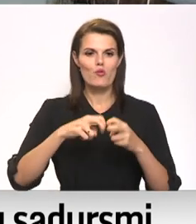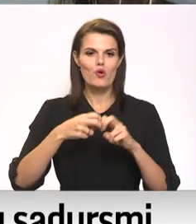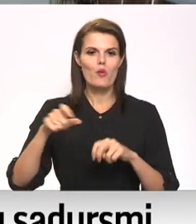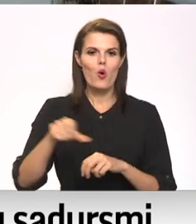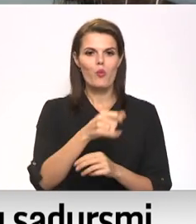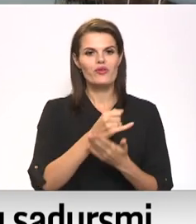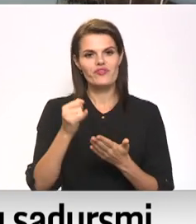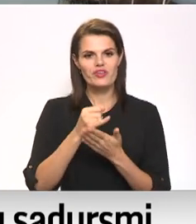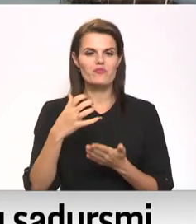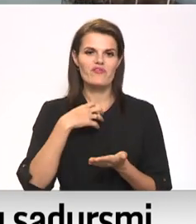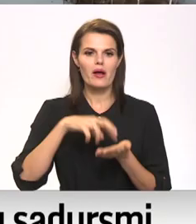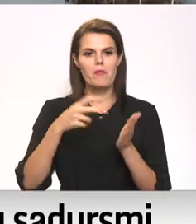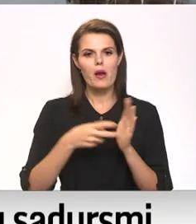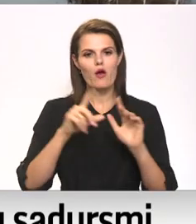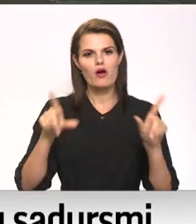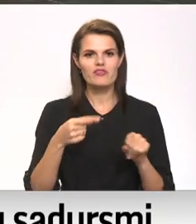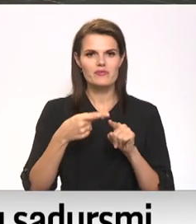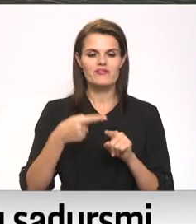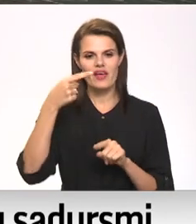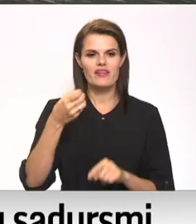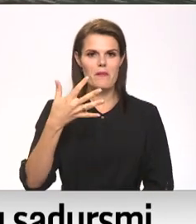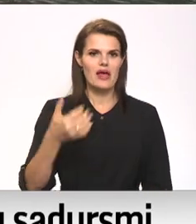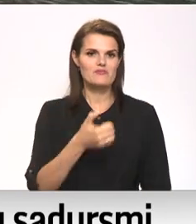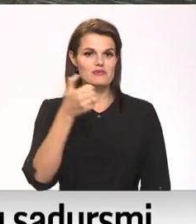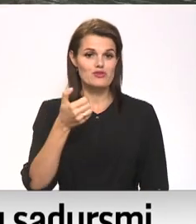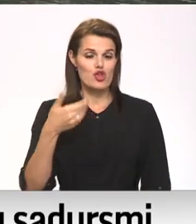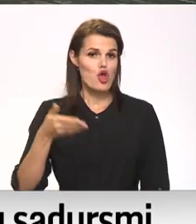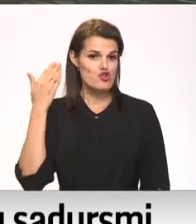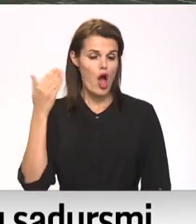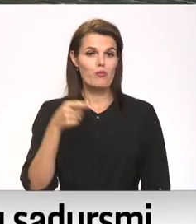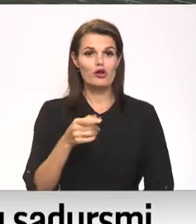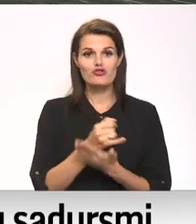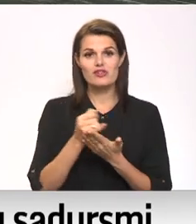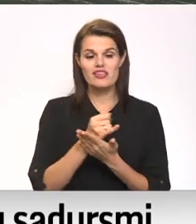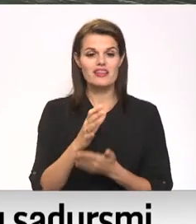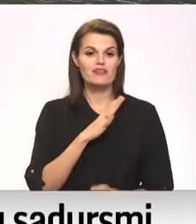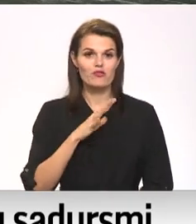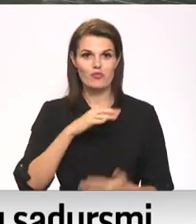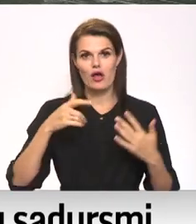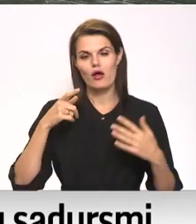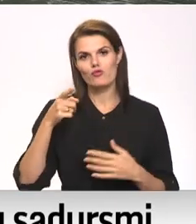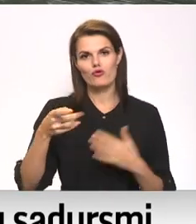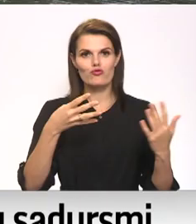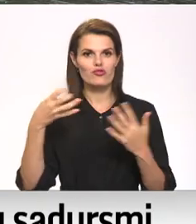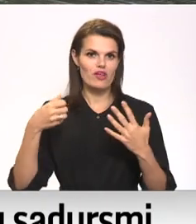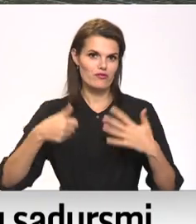tīrīšana jāparedz vidēji reizi 15 gados. Iepriekš Platonas upes gultne tīrīta ap 60.